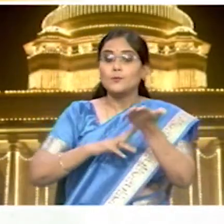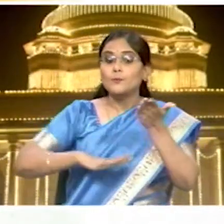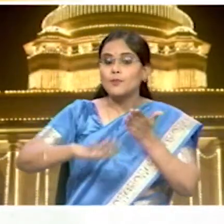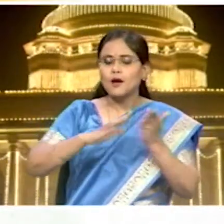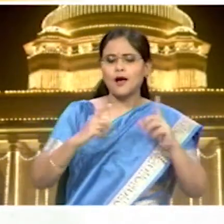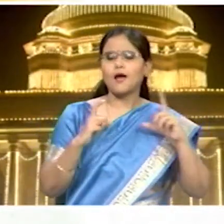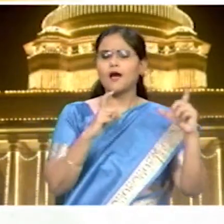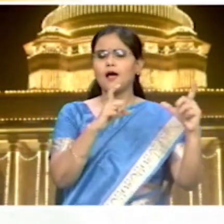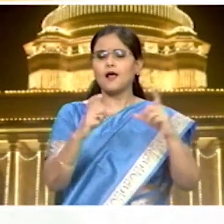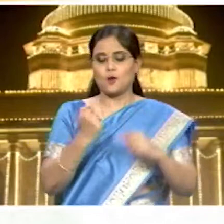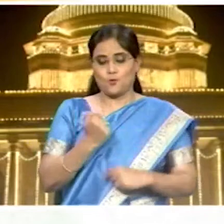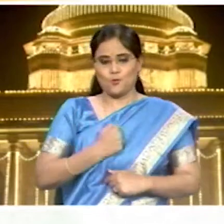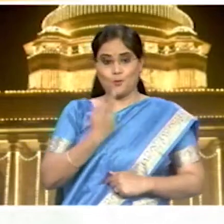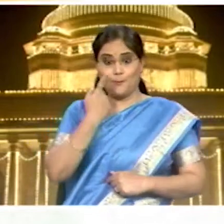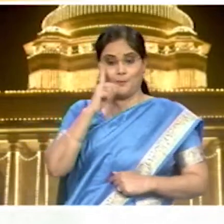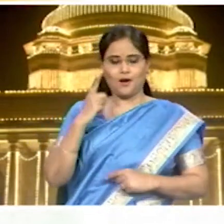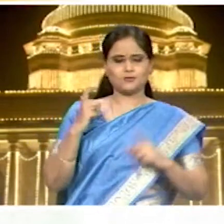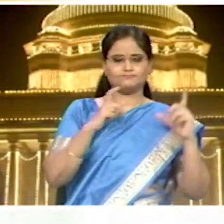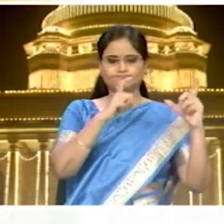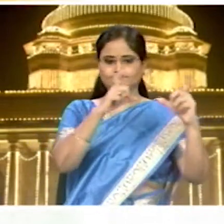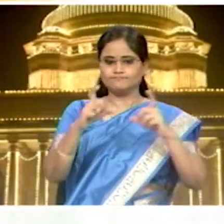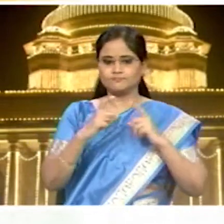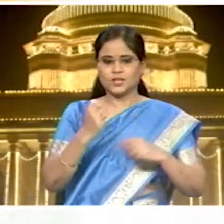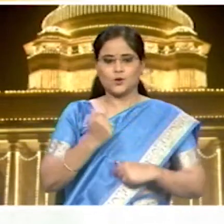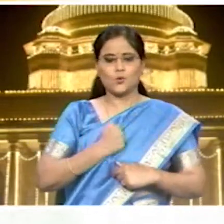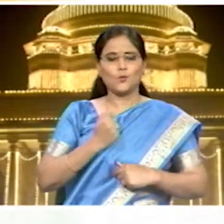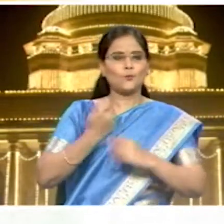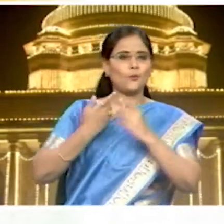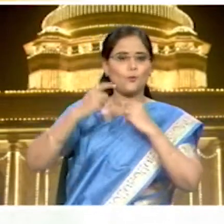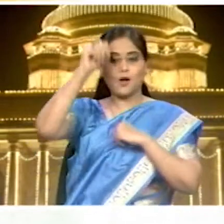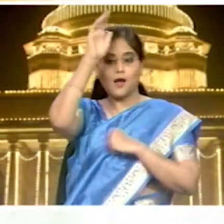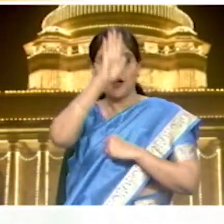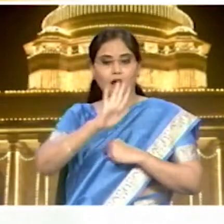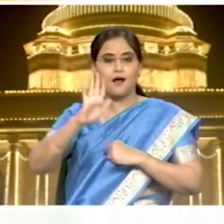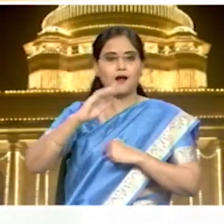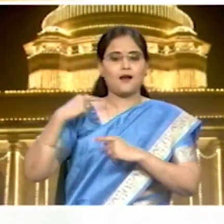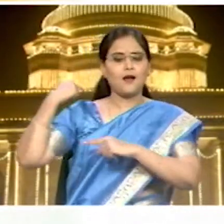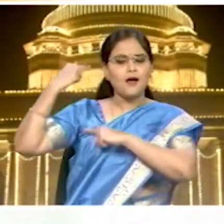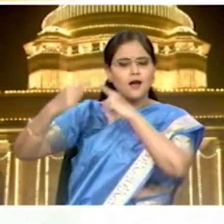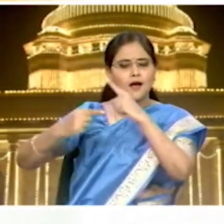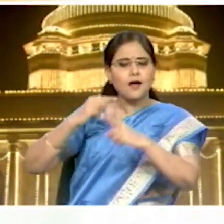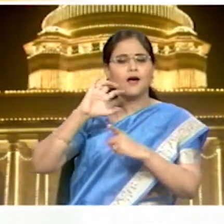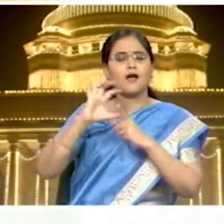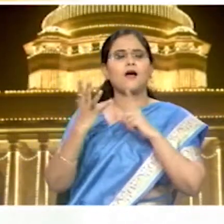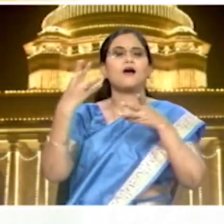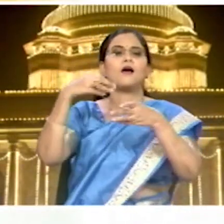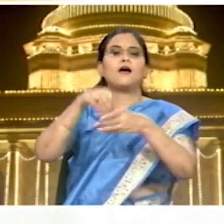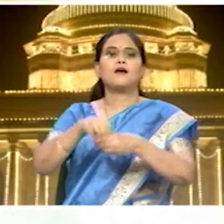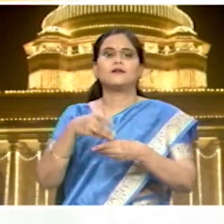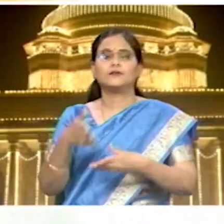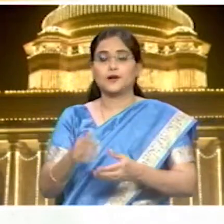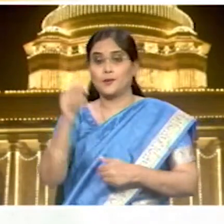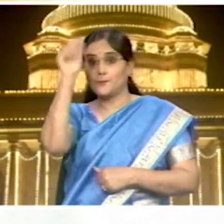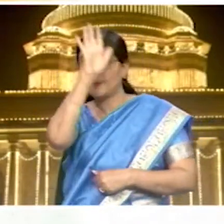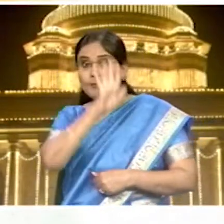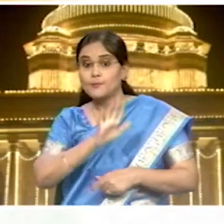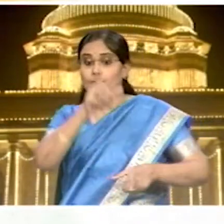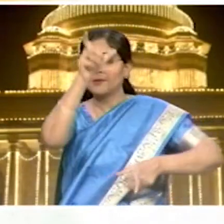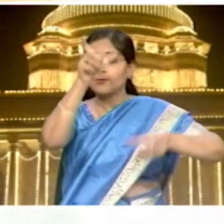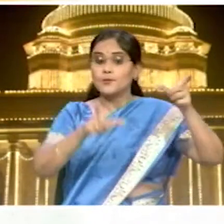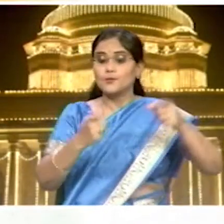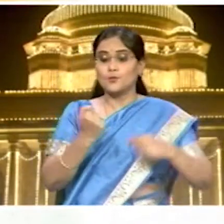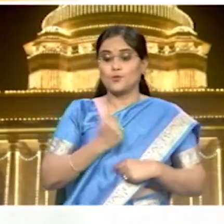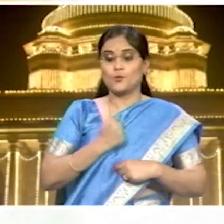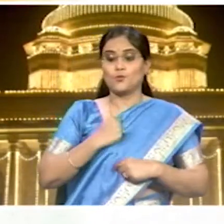तरह करना हमारी भारतीय संस्कृति का अभिन्न अंग रहा है। हम भारतवासी अपनी